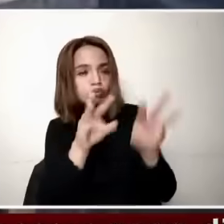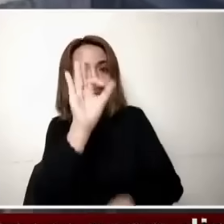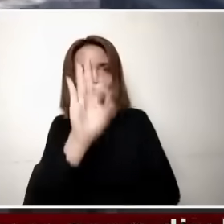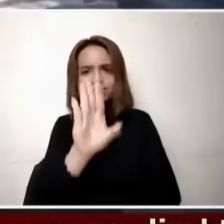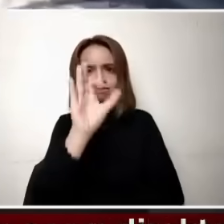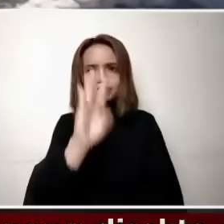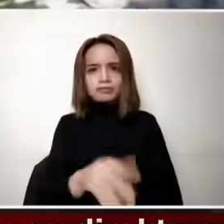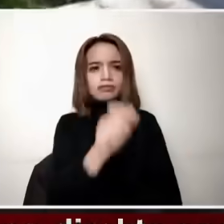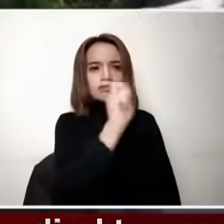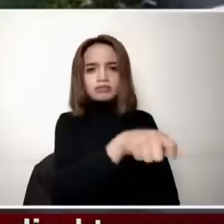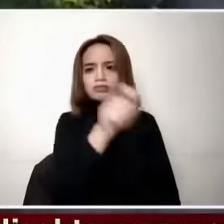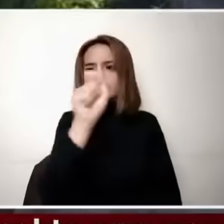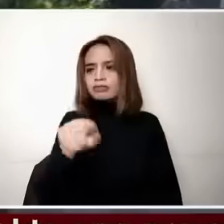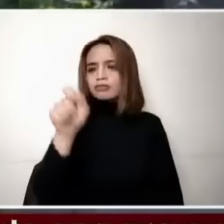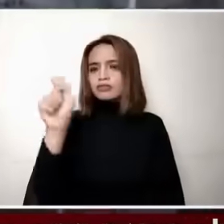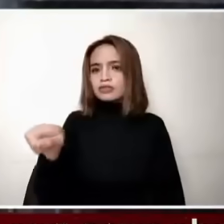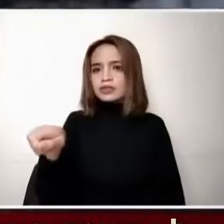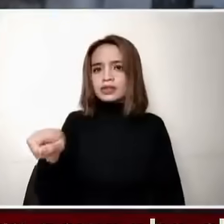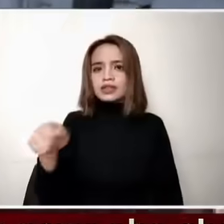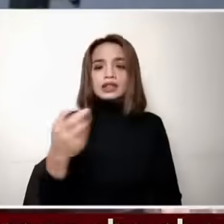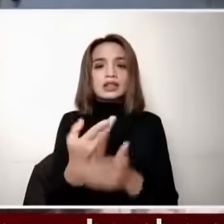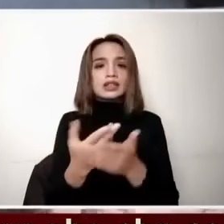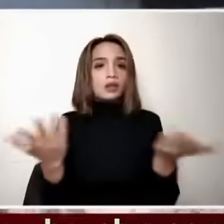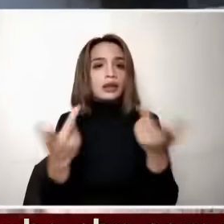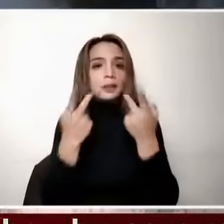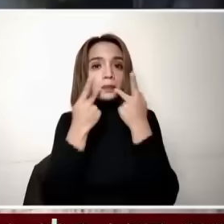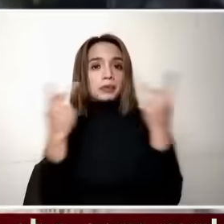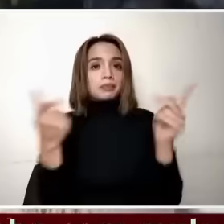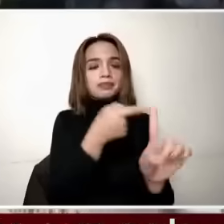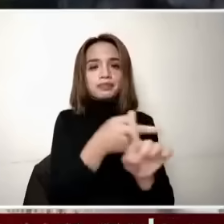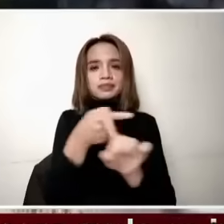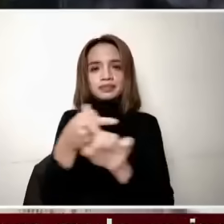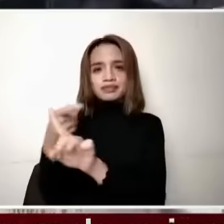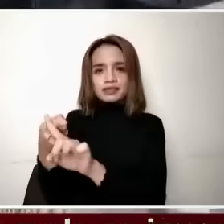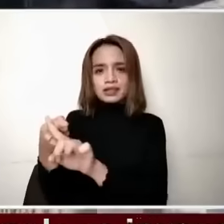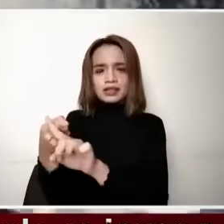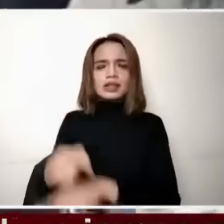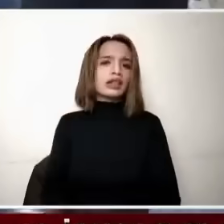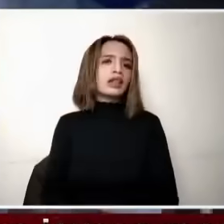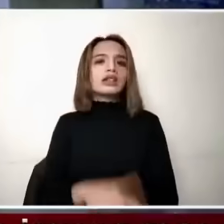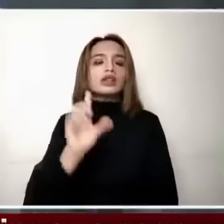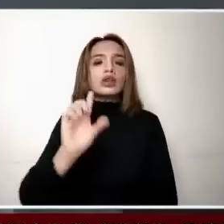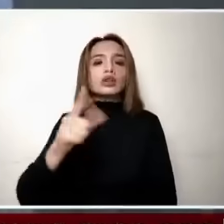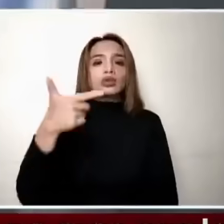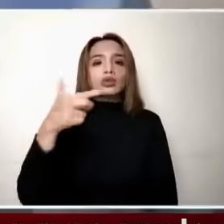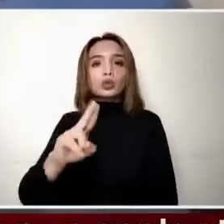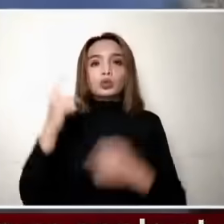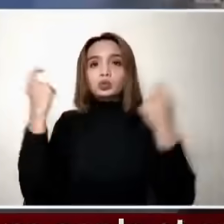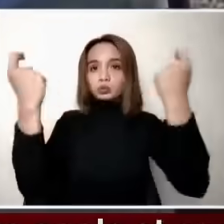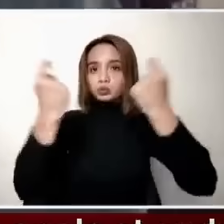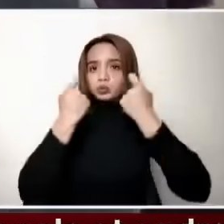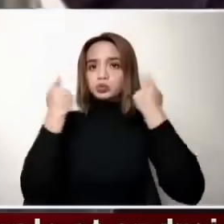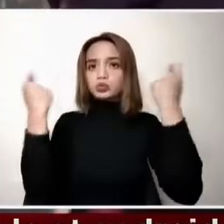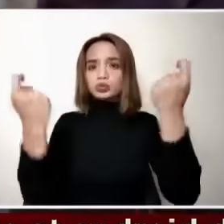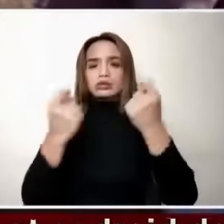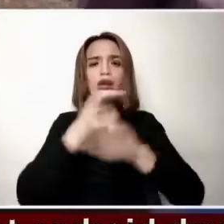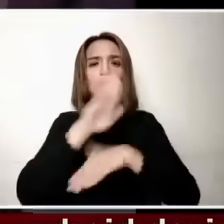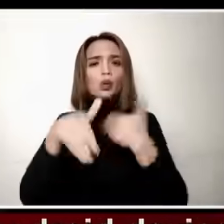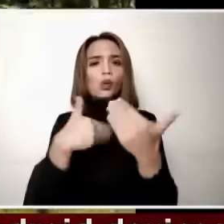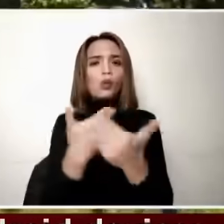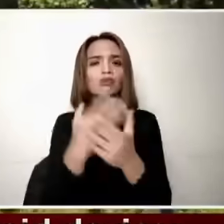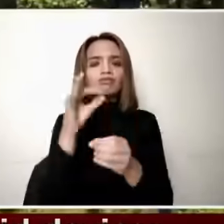sa mga puntod sa public cemetery. Ilan lamang ito sa hakbang ng LGU sa paggunita sa undas sa gitna ng